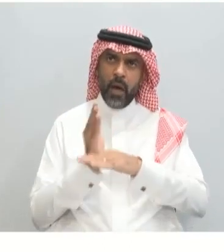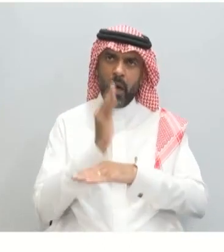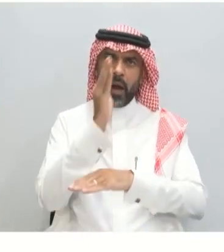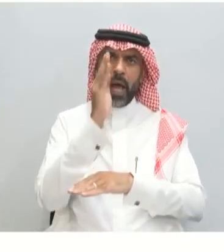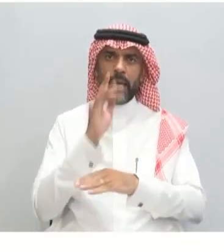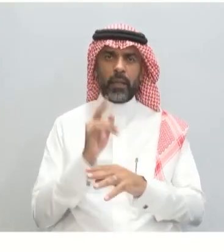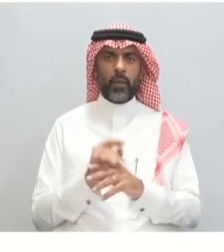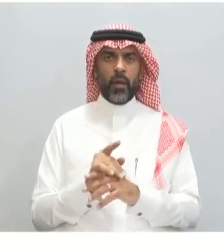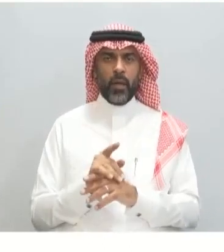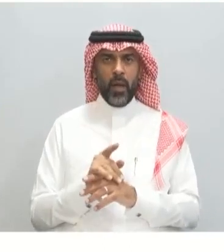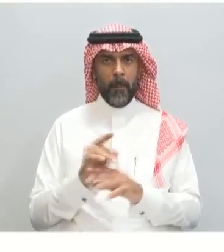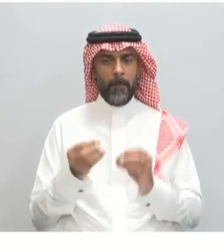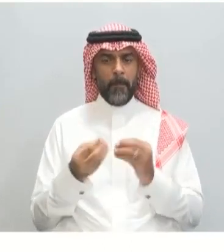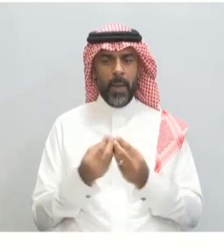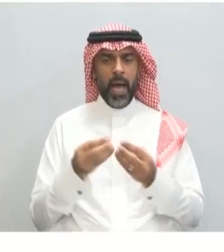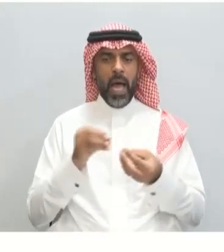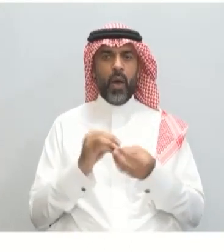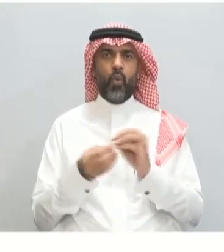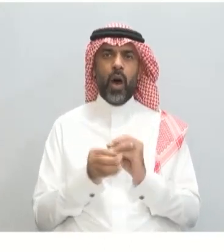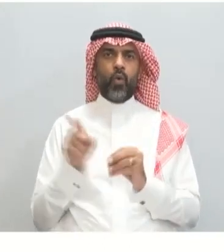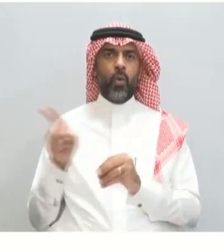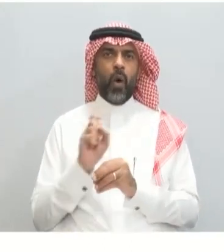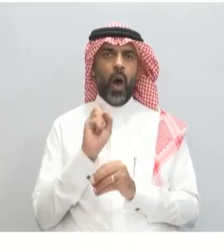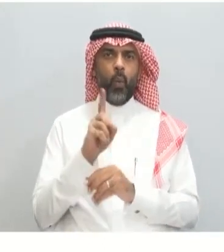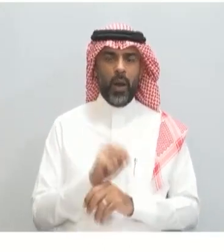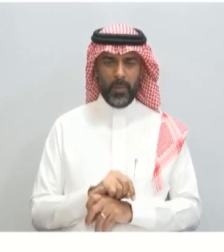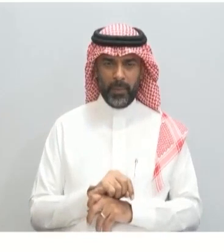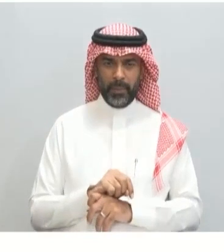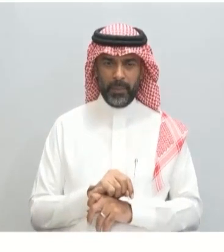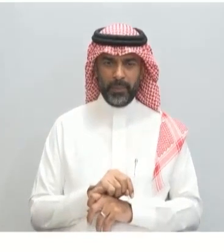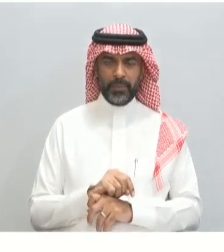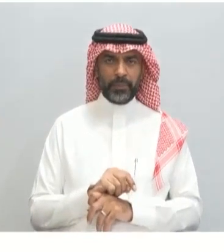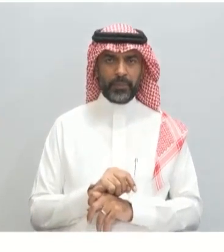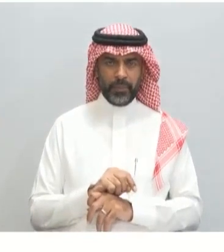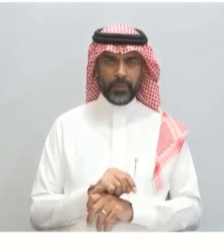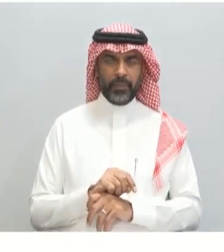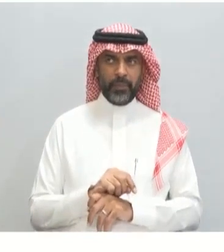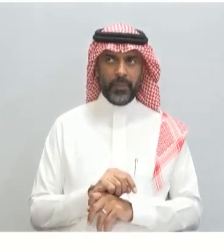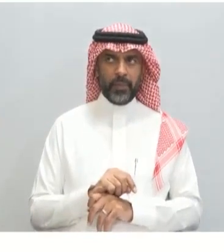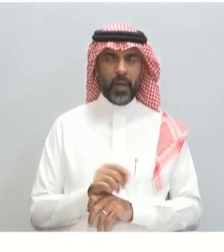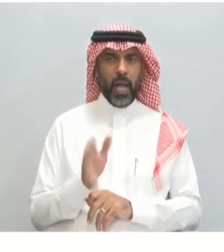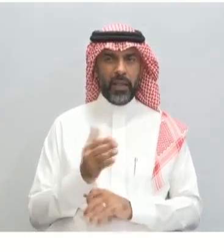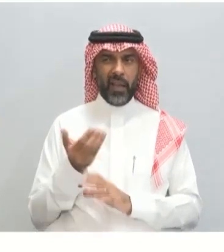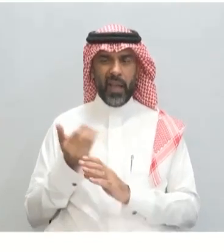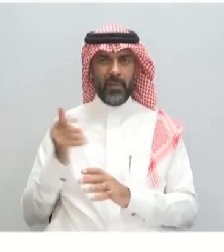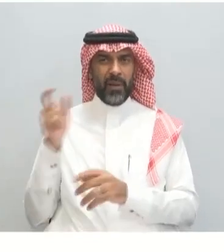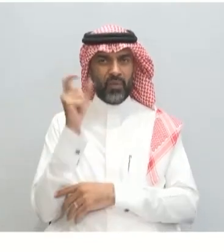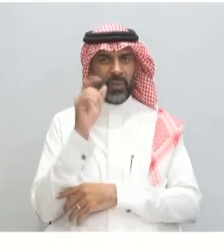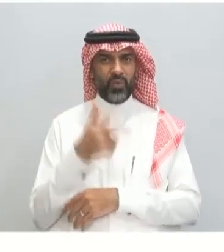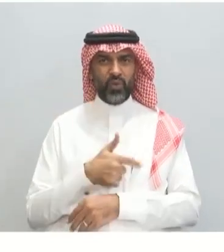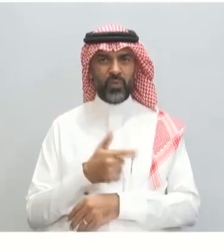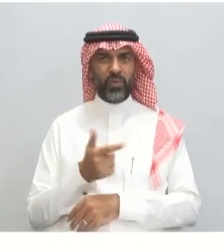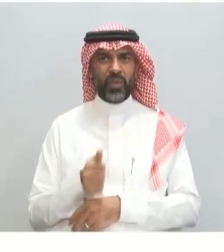بشكل او بالالوان وايضا ايضا قبل ذلك الغريق حينما قالوا